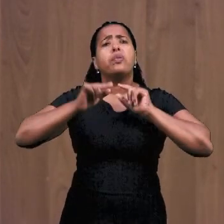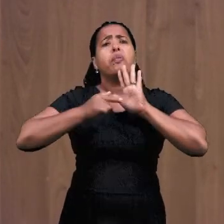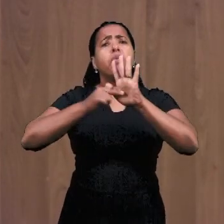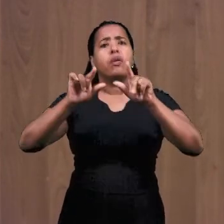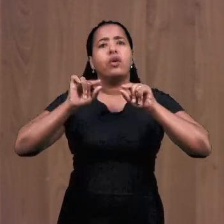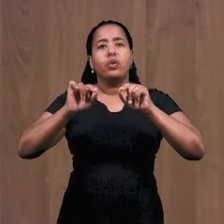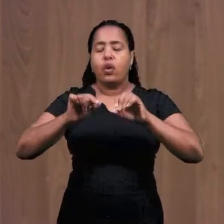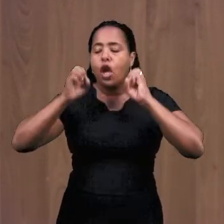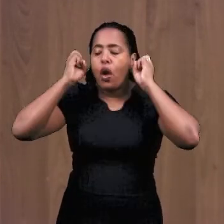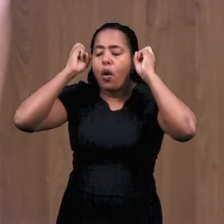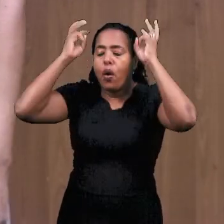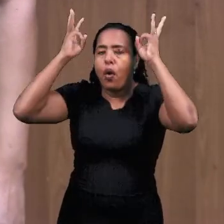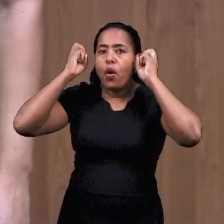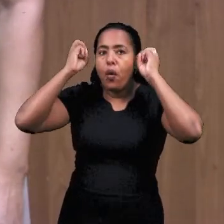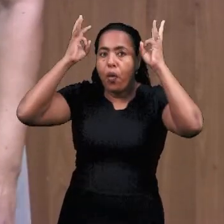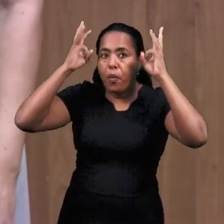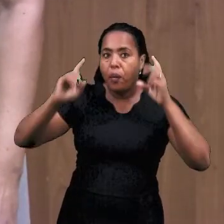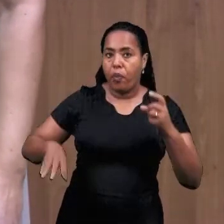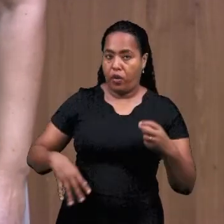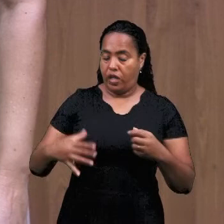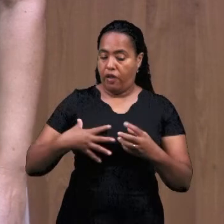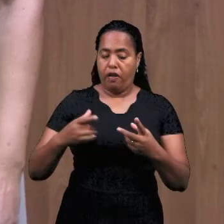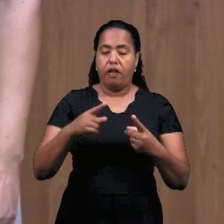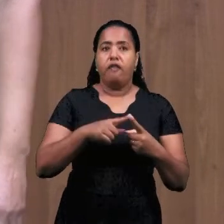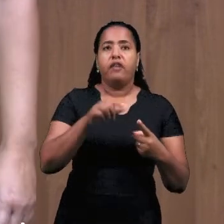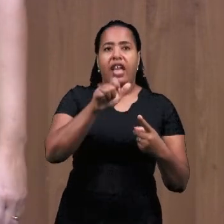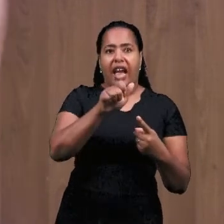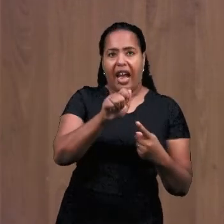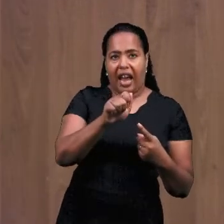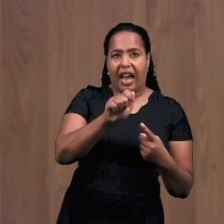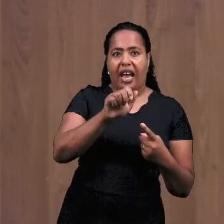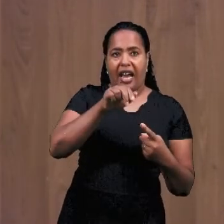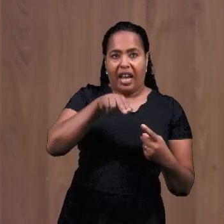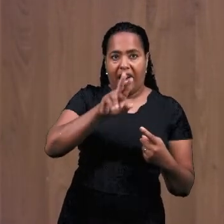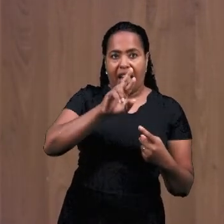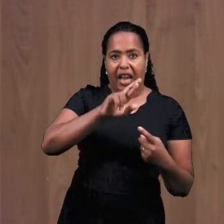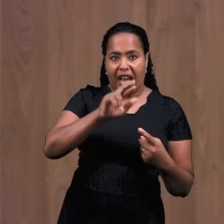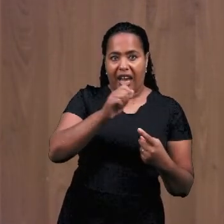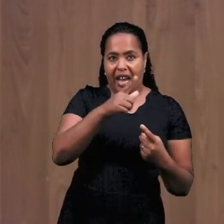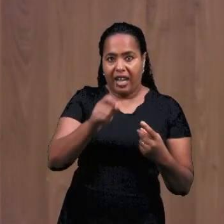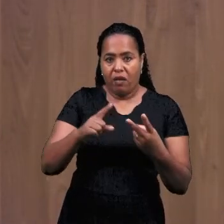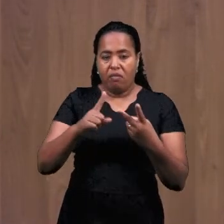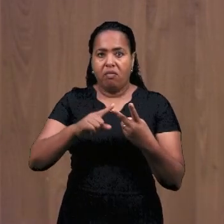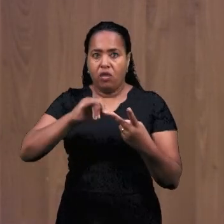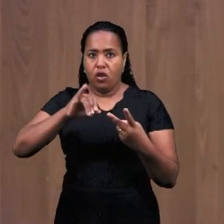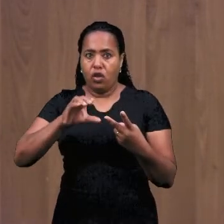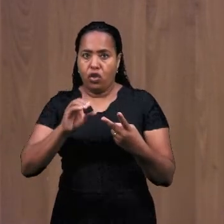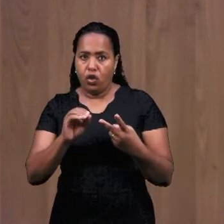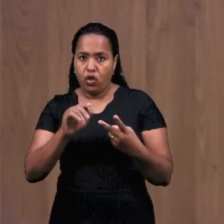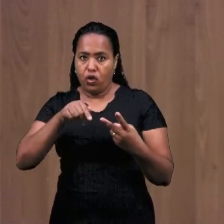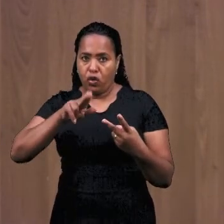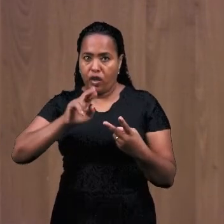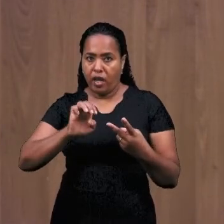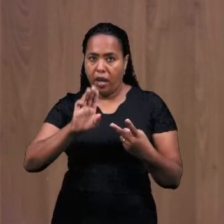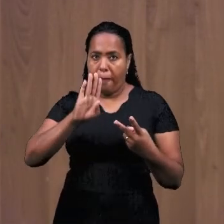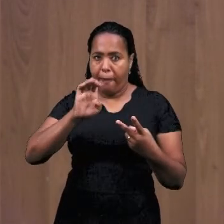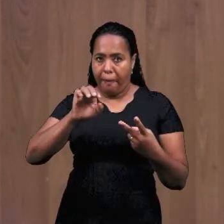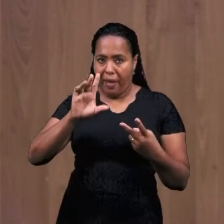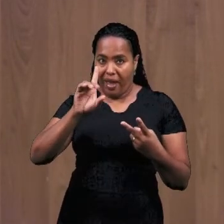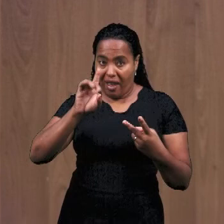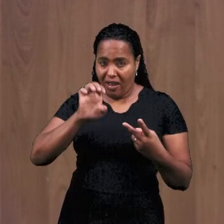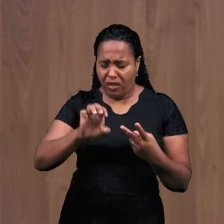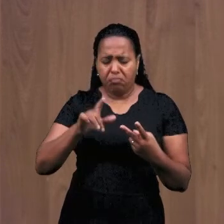Et la parole de Dieu nous dit que Moïse était fils d'Aaron et Jochebed. Et Moïse est né dans une période très difficile,